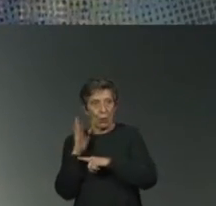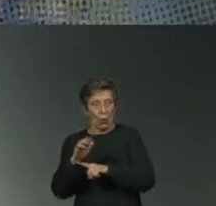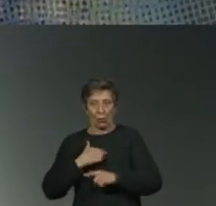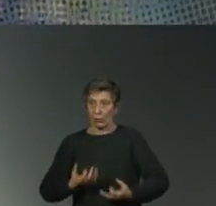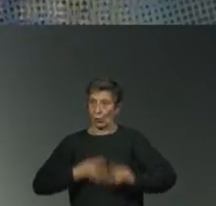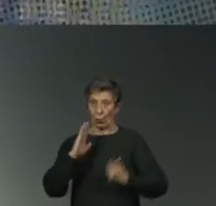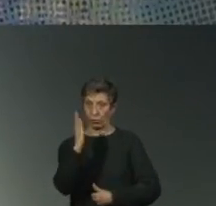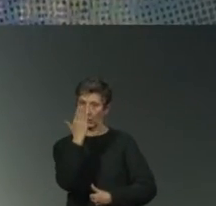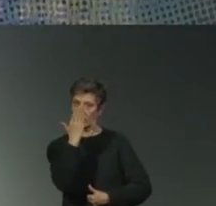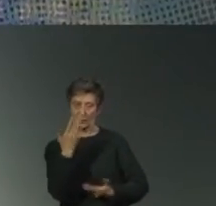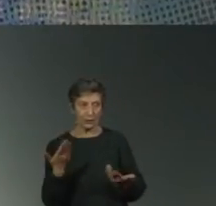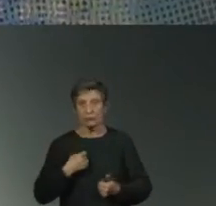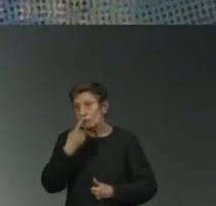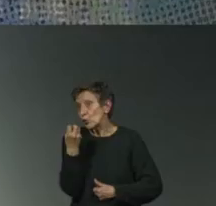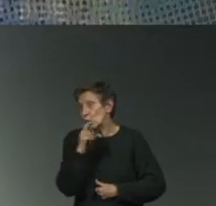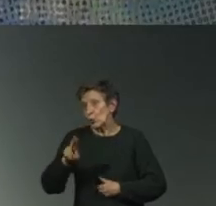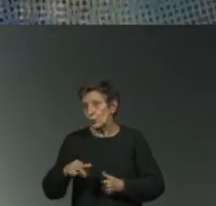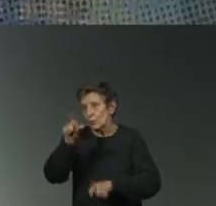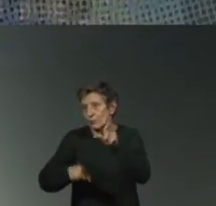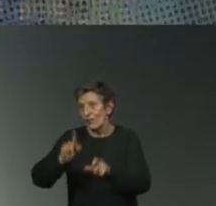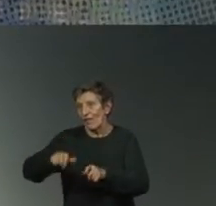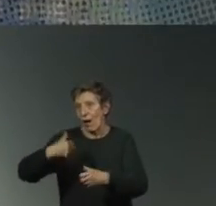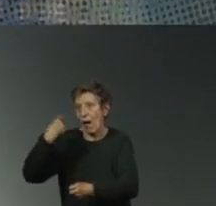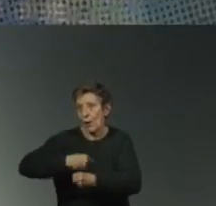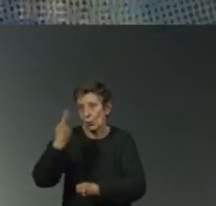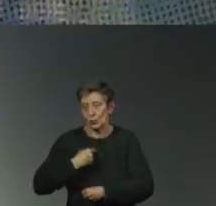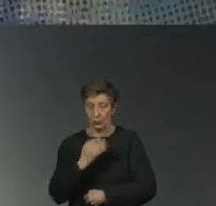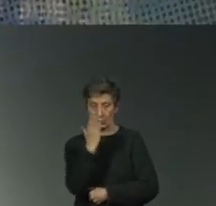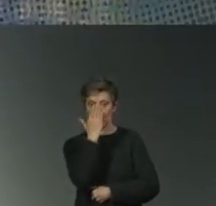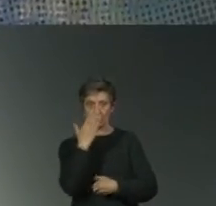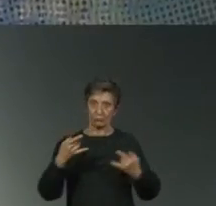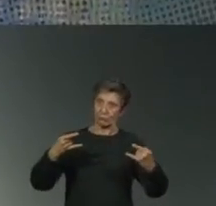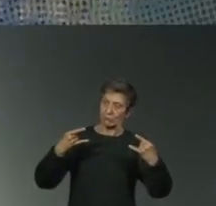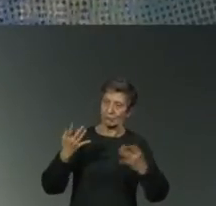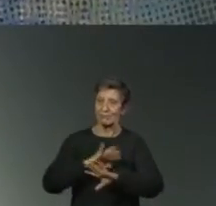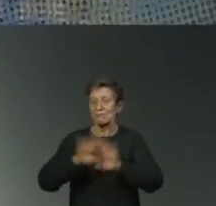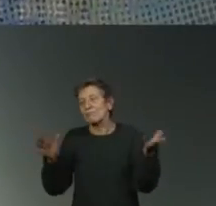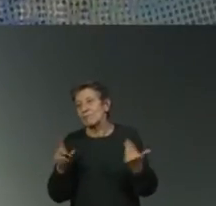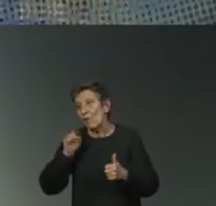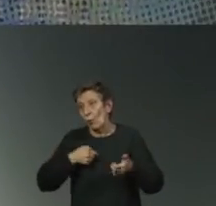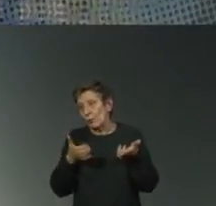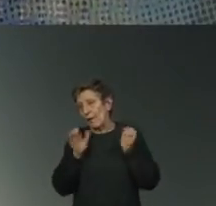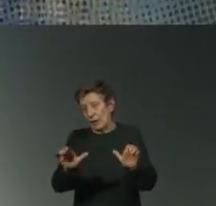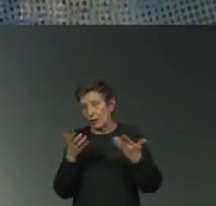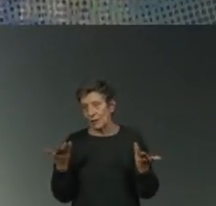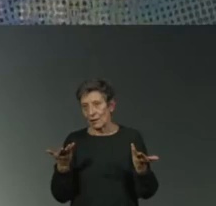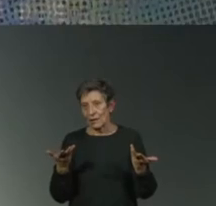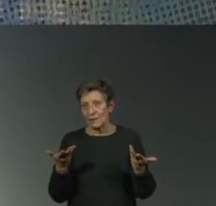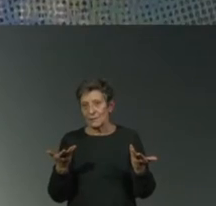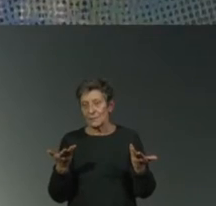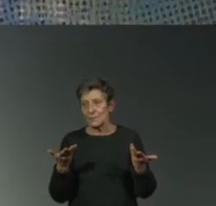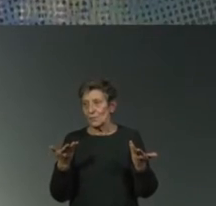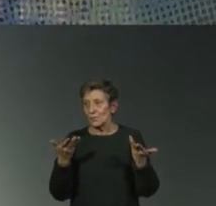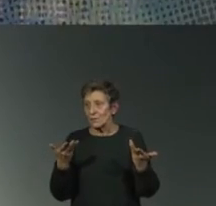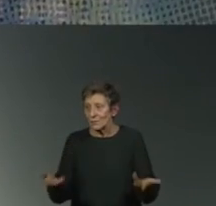Et je me disais qu'il fallait que je fasse très attention d'éviter cet écueil-là, de